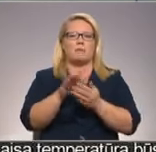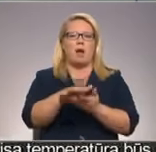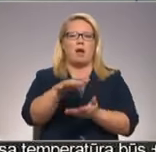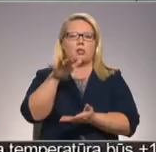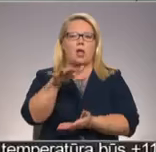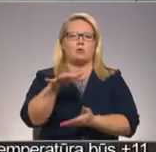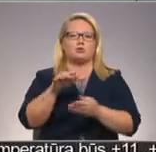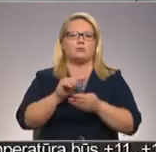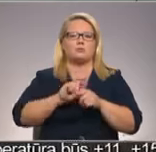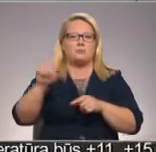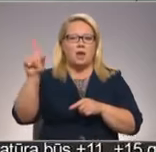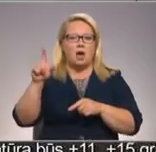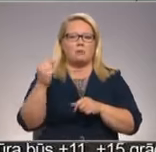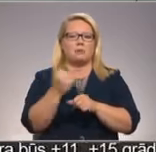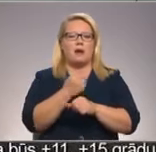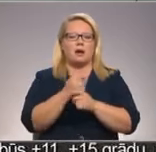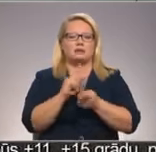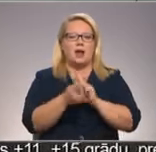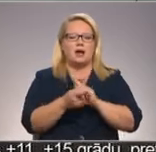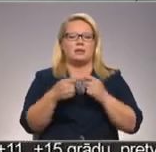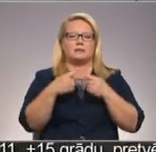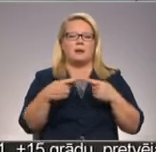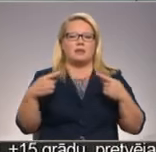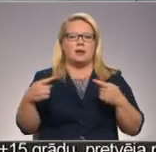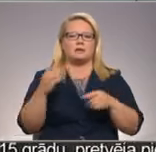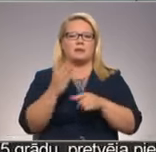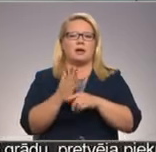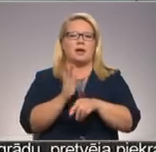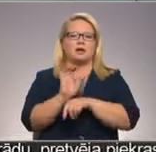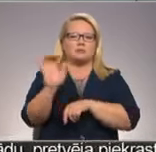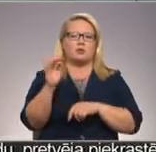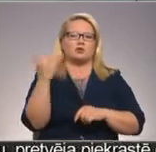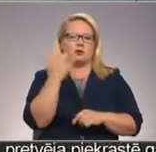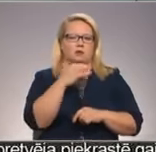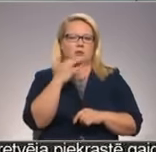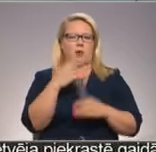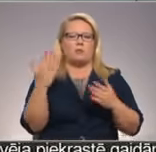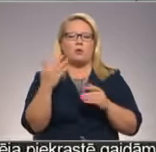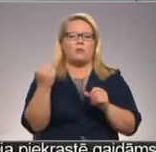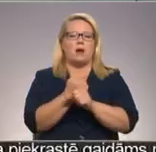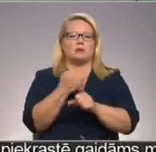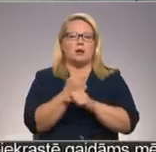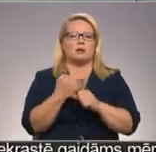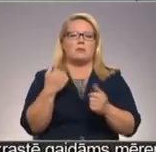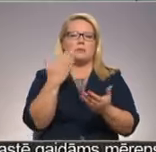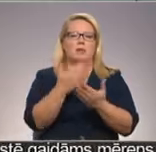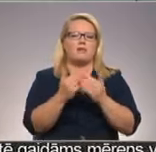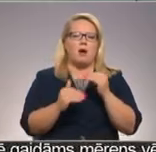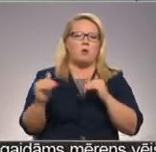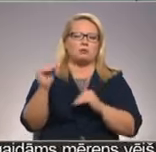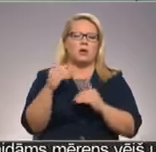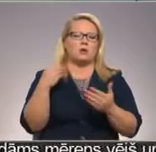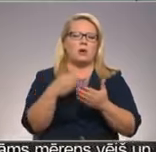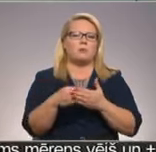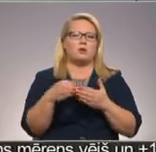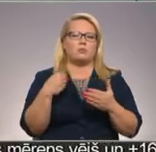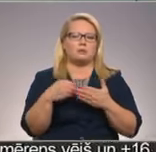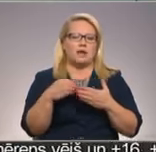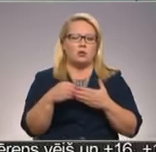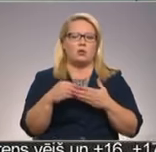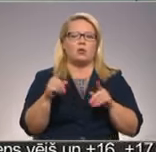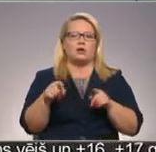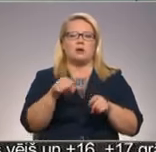pieaug, pārstrādes izejmateriāls lielākoties tiek eksportēts uz ārzemēm, kuru pārstrādātāji piedāvā augstāku iepirkuma